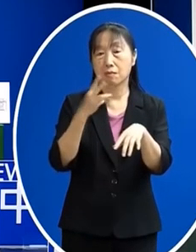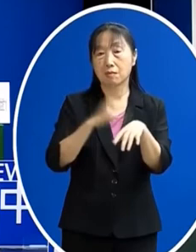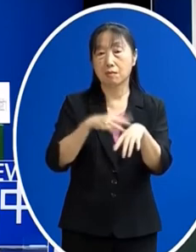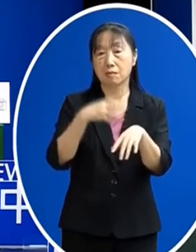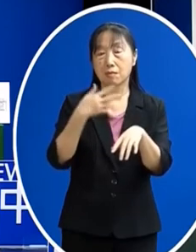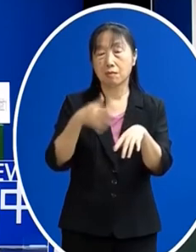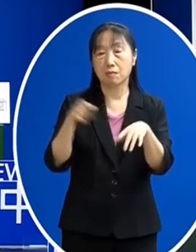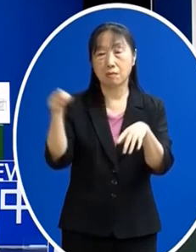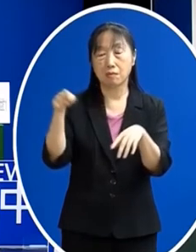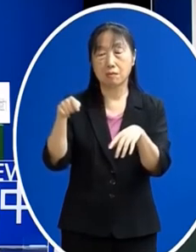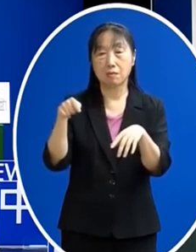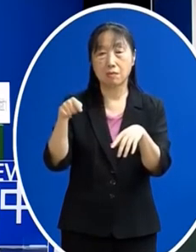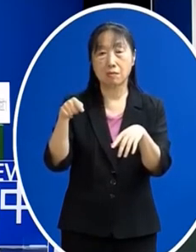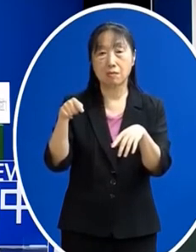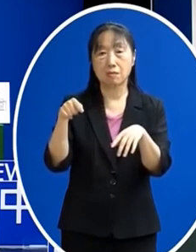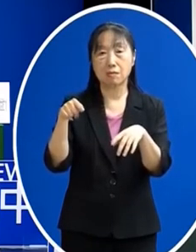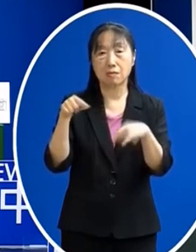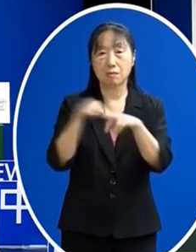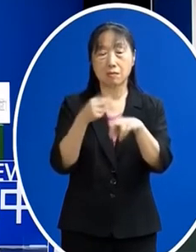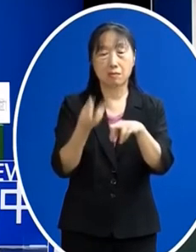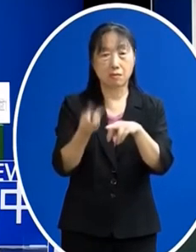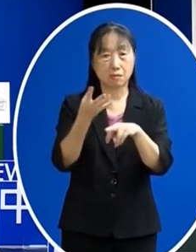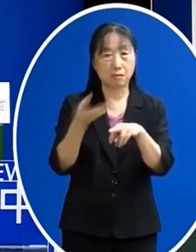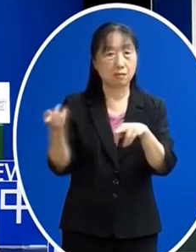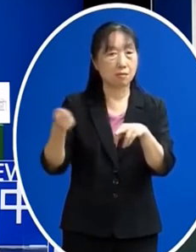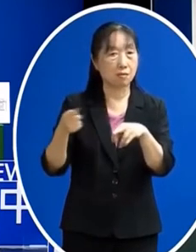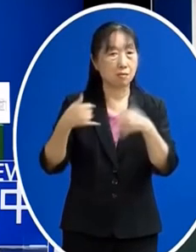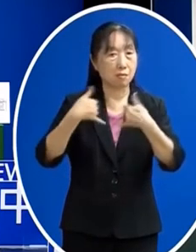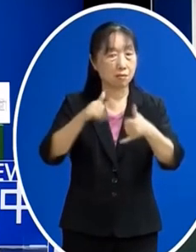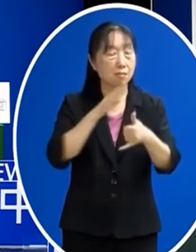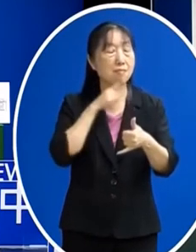区，那这件事情是可以证实